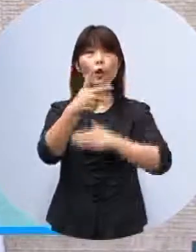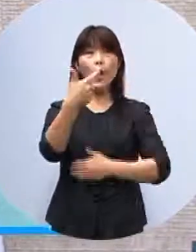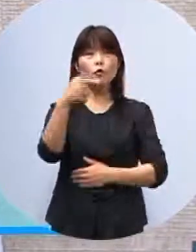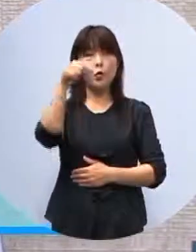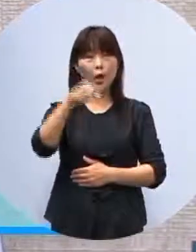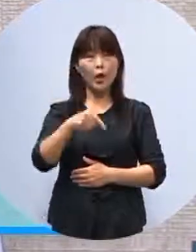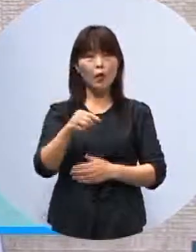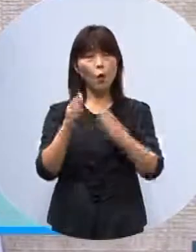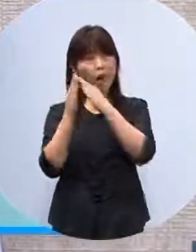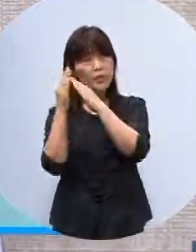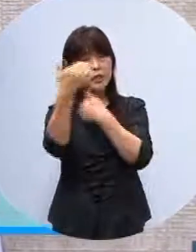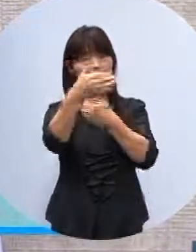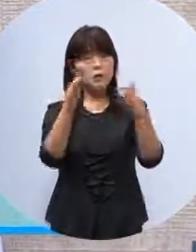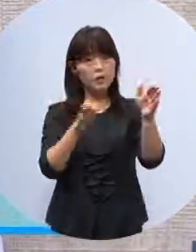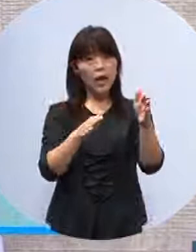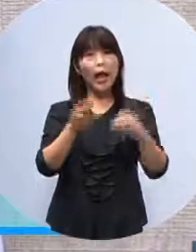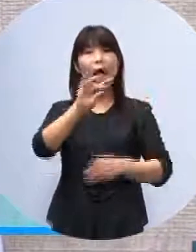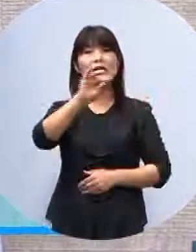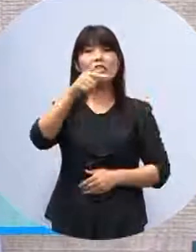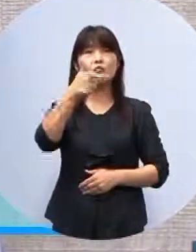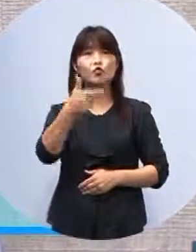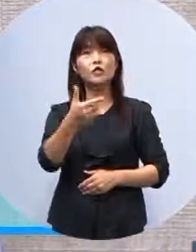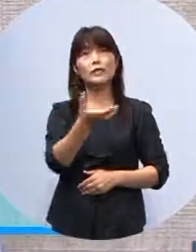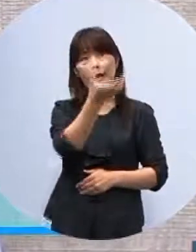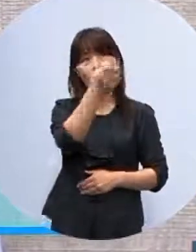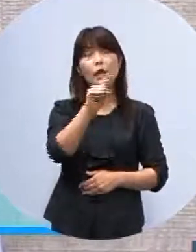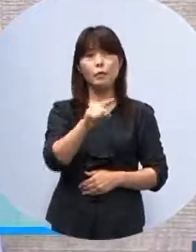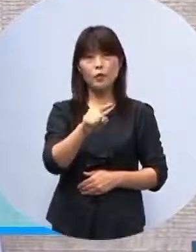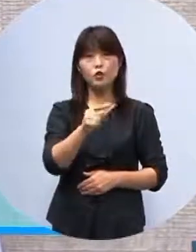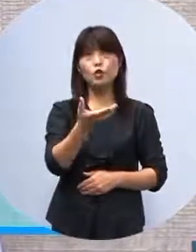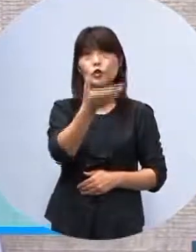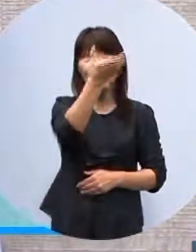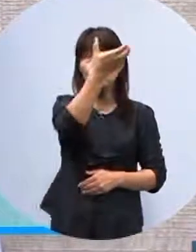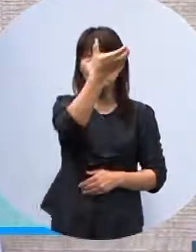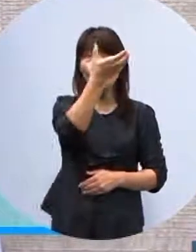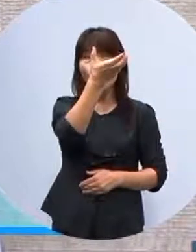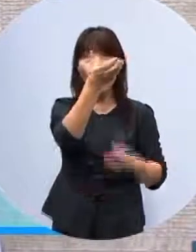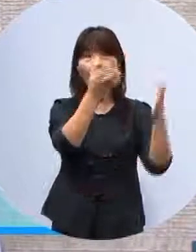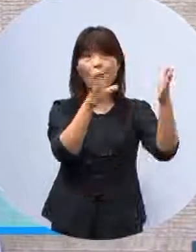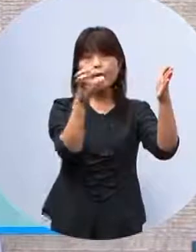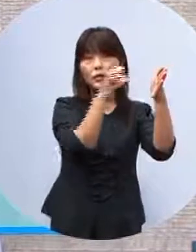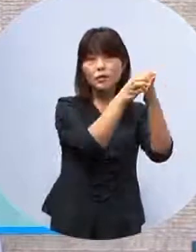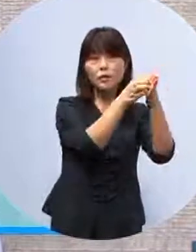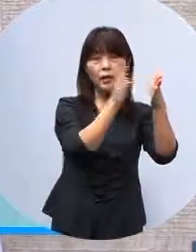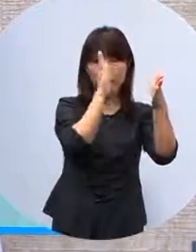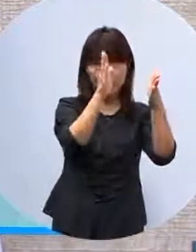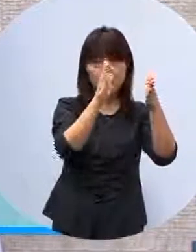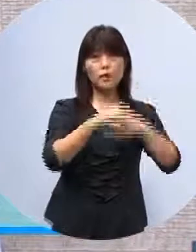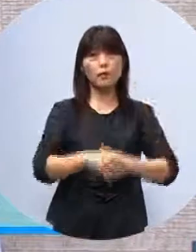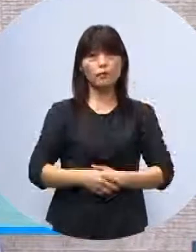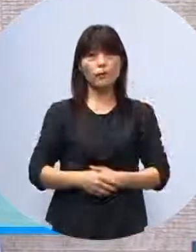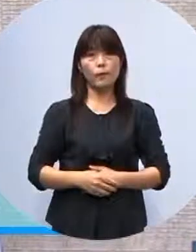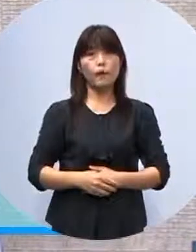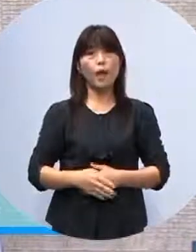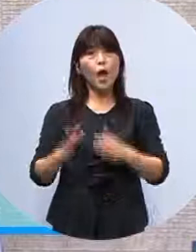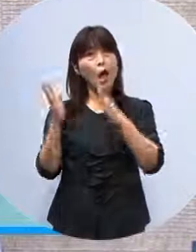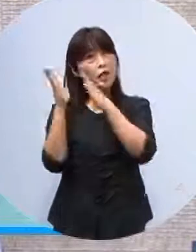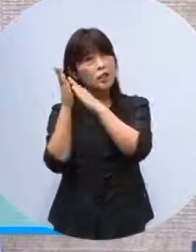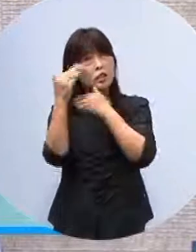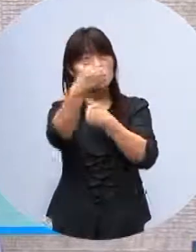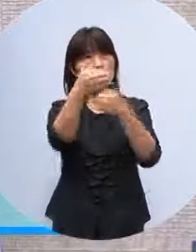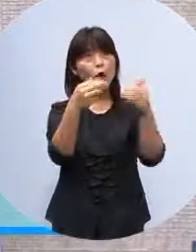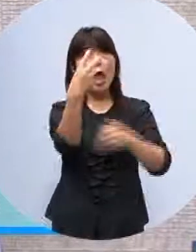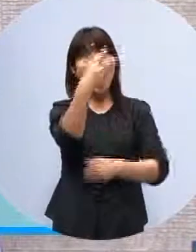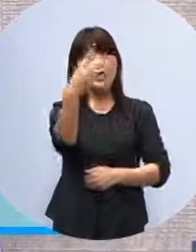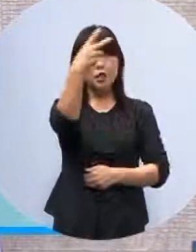では寝室への設置が義務となっています。寝室の天井や壁に設置してください。寝室が2